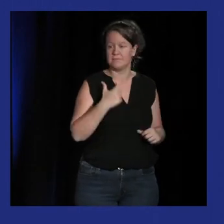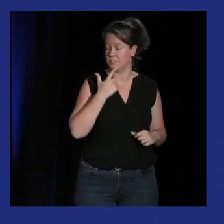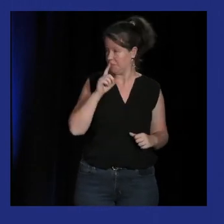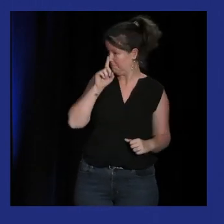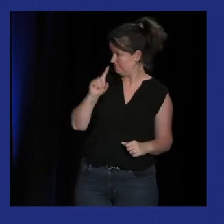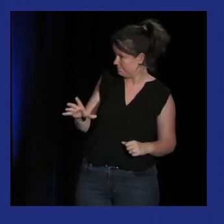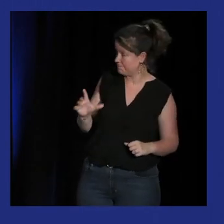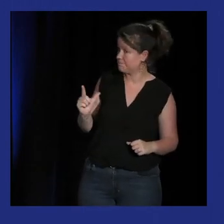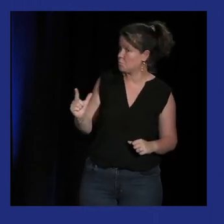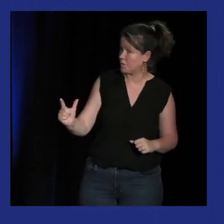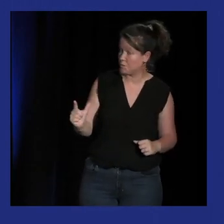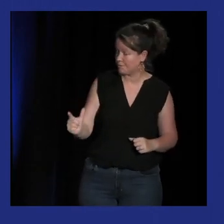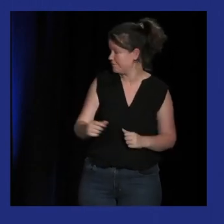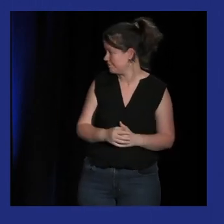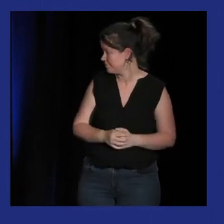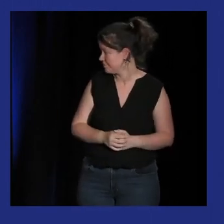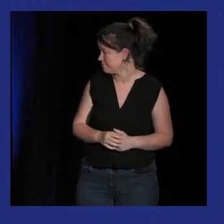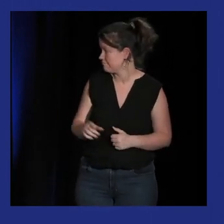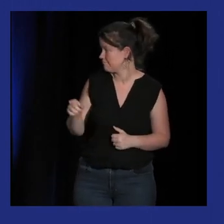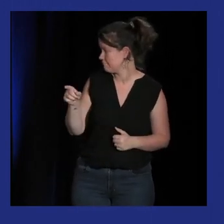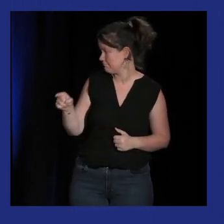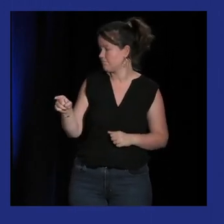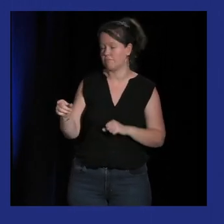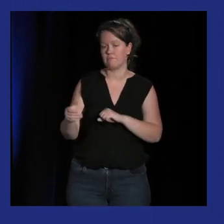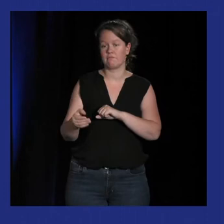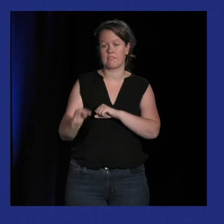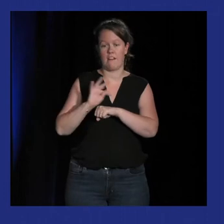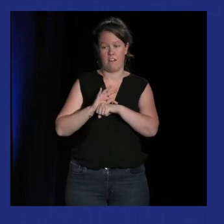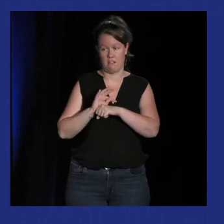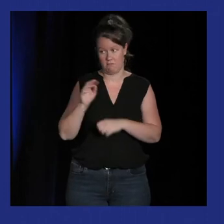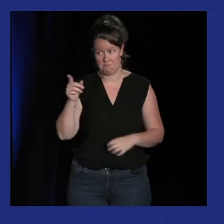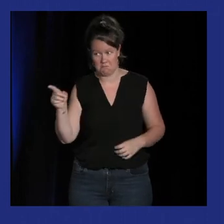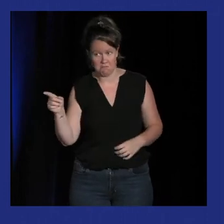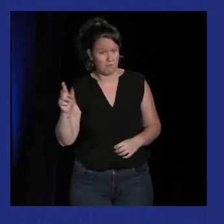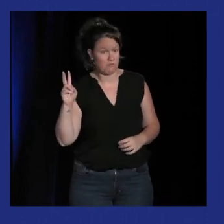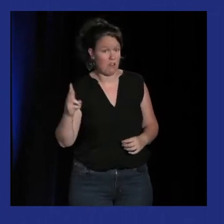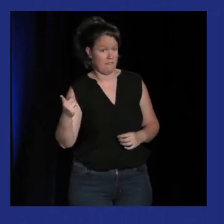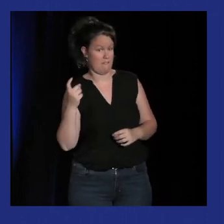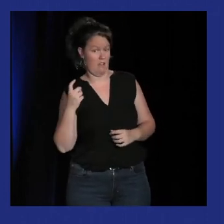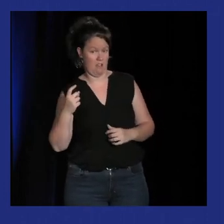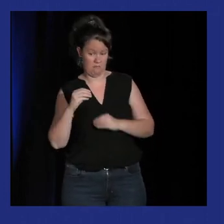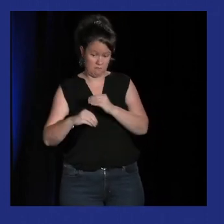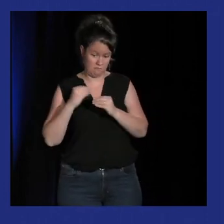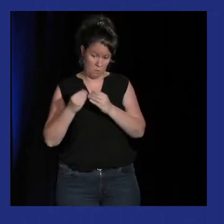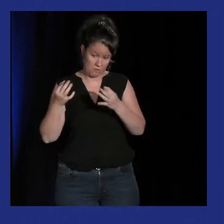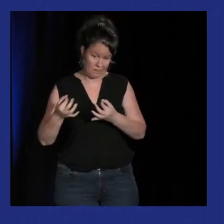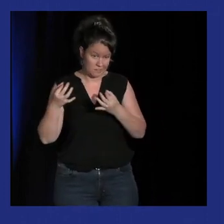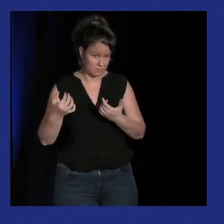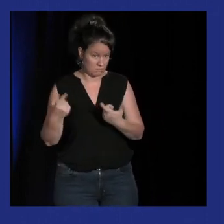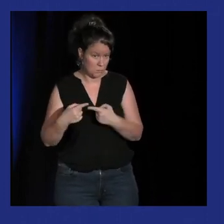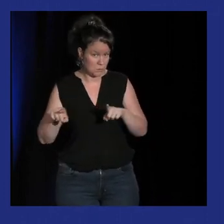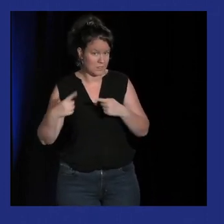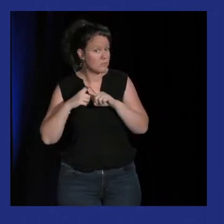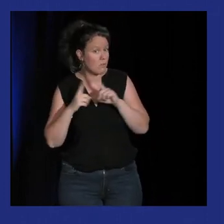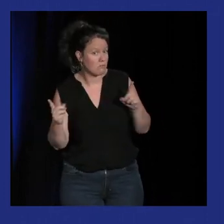votre point de vue là dessus et en particulier le tien tarafat parce que précisément toi tu ne viens pas du tout de cette univers classique est-ce que tu comme comment